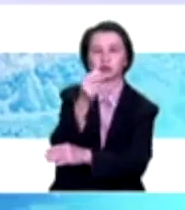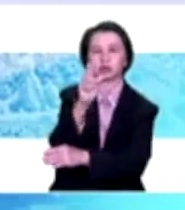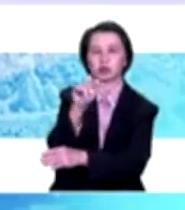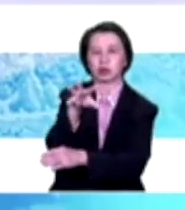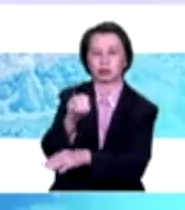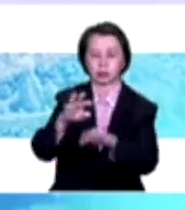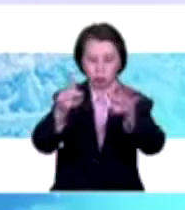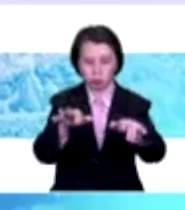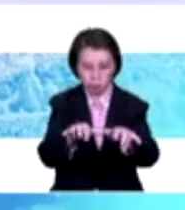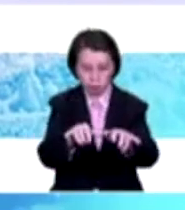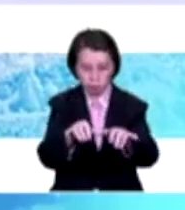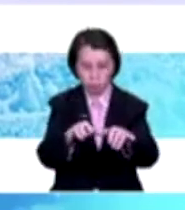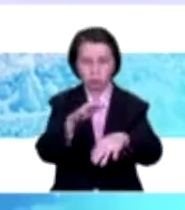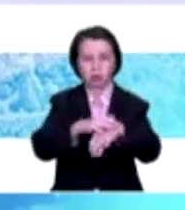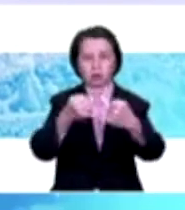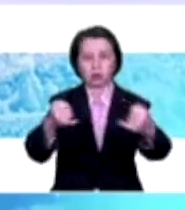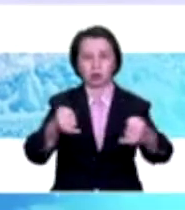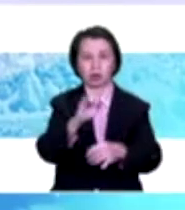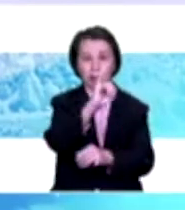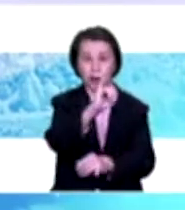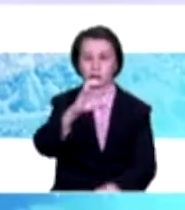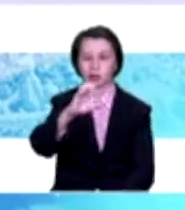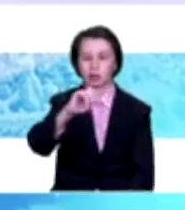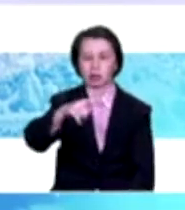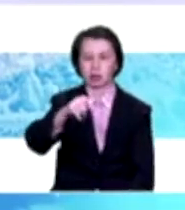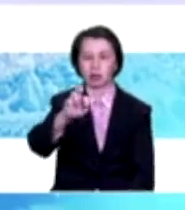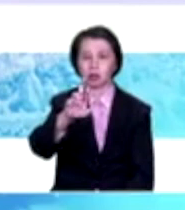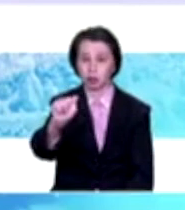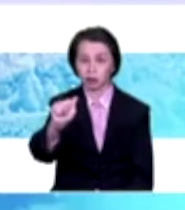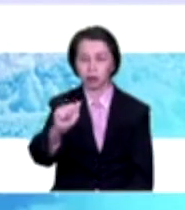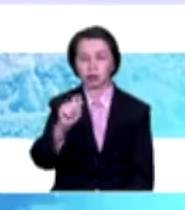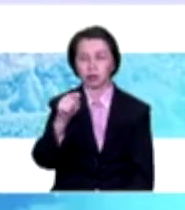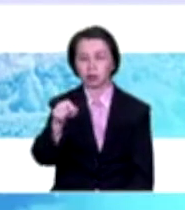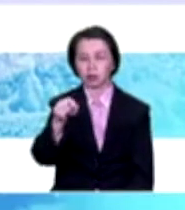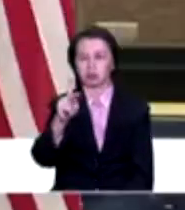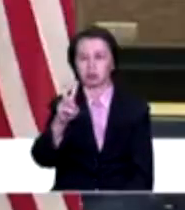di portal dalam talian iCitra di